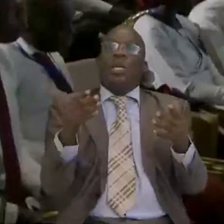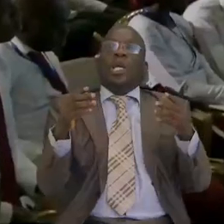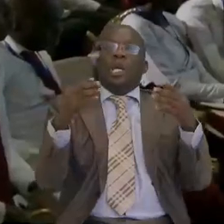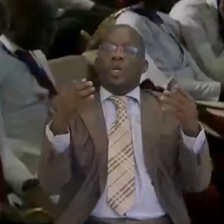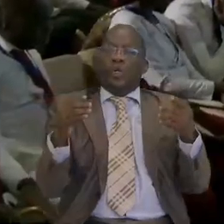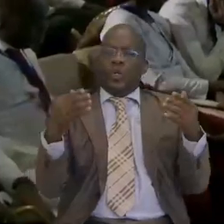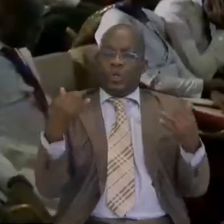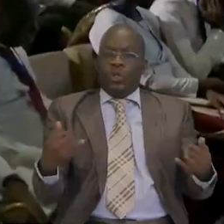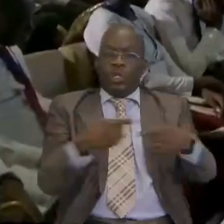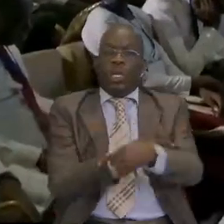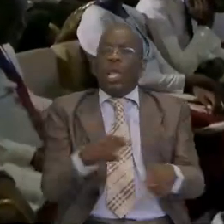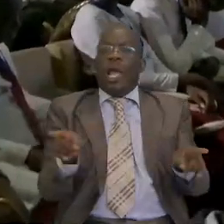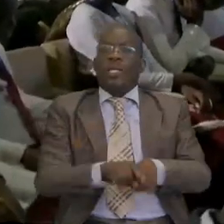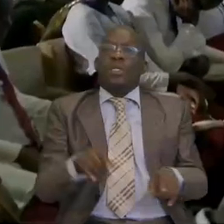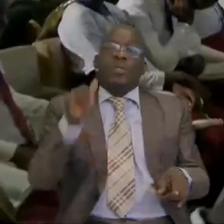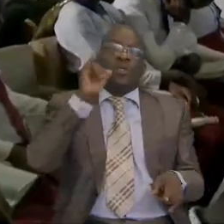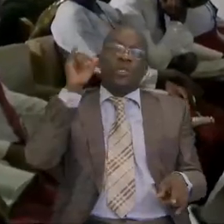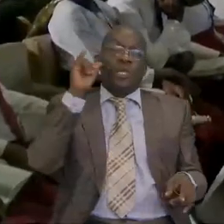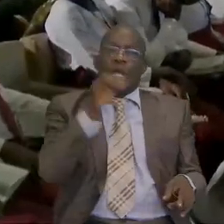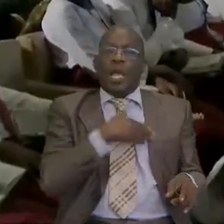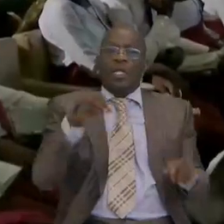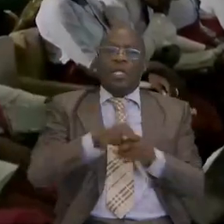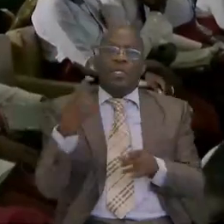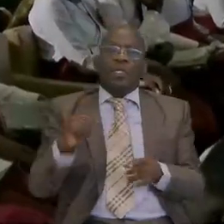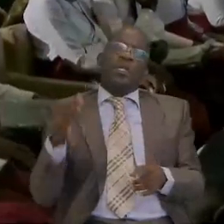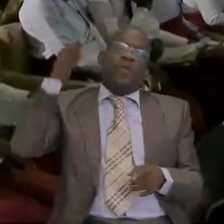hier et comme il le sera dans l'avenir.